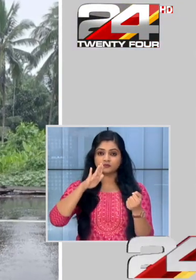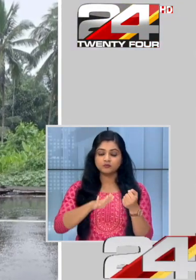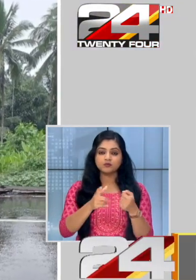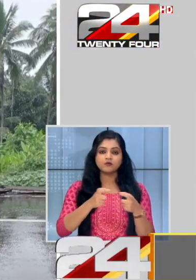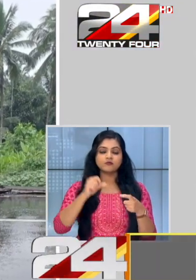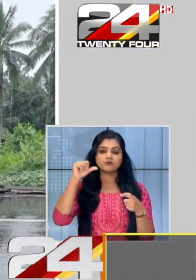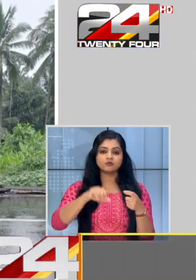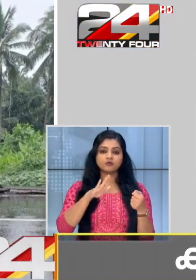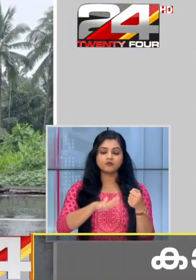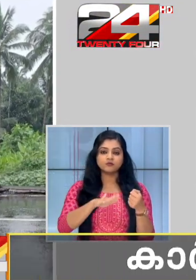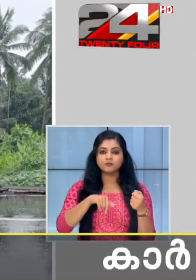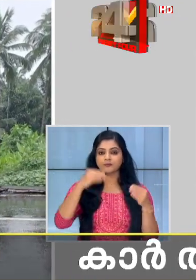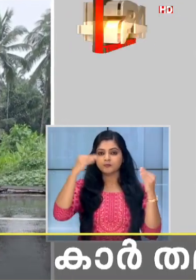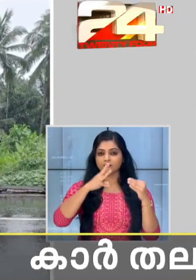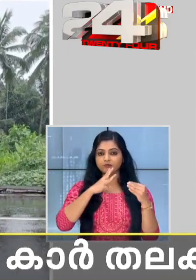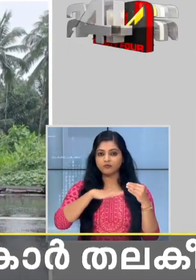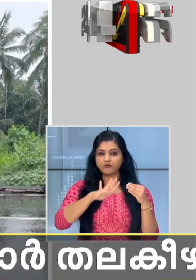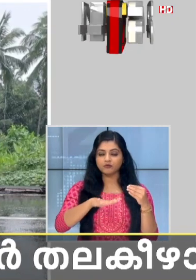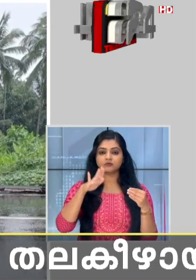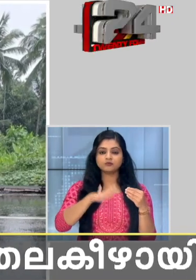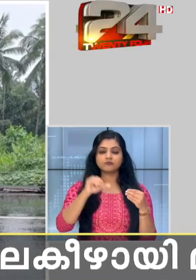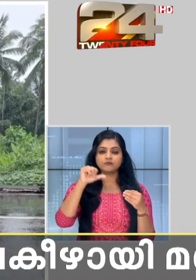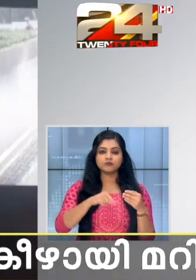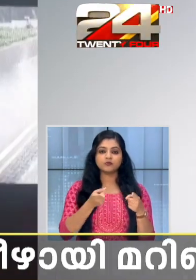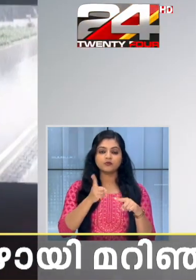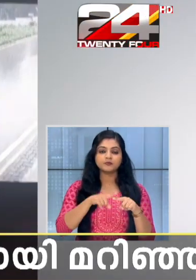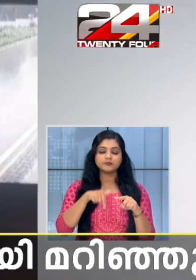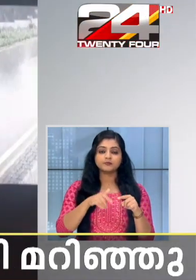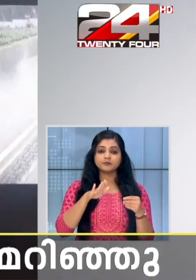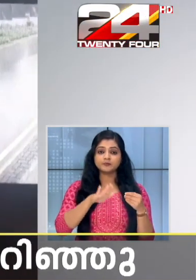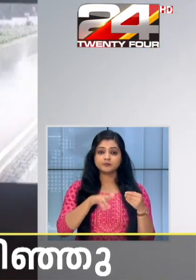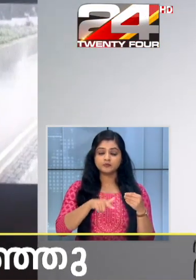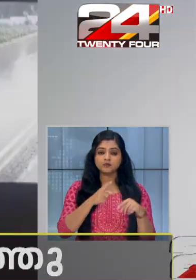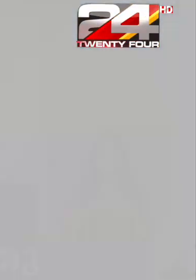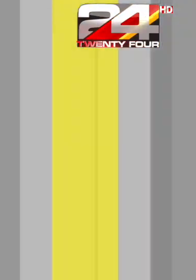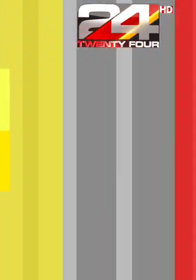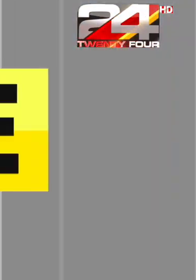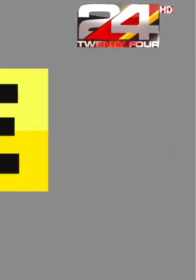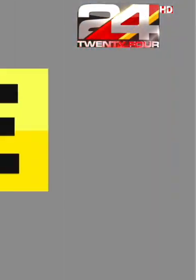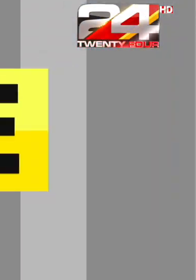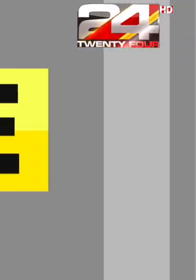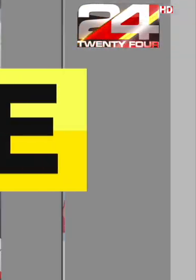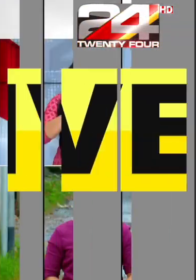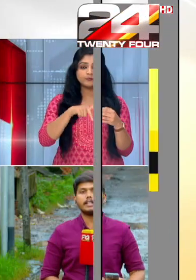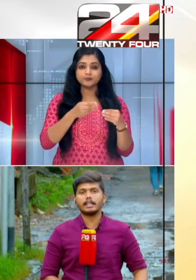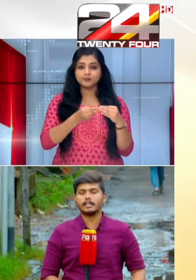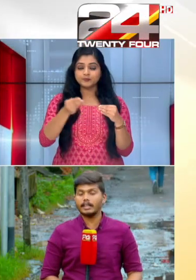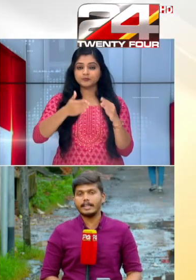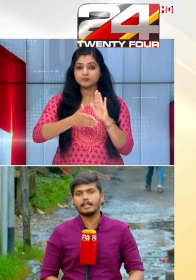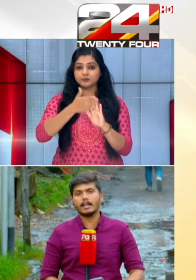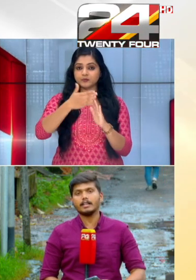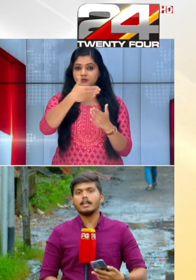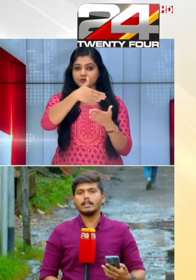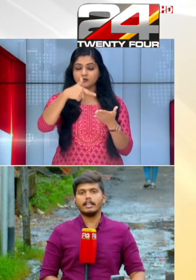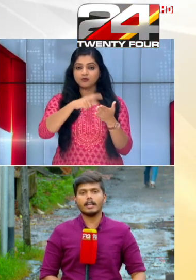നിയന്ത്രിക്കാൻ സാധിക്കാതെ വന്നതാണ് ഈ ഒരു അപകടത്തിനിടയാക്കിയത്. ബ്രേക്ക് പിടിച്ചപ്പോൾ ഈ ബ്രേക്ക് ലഭിക്കാതെ വരികയും ശേഷം സമീപത്ത് ുള്ള മതിലിൽ